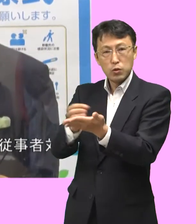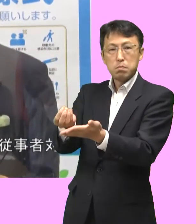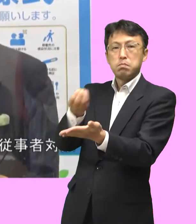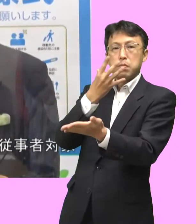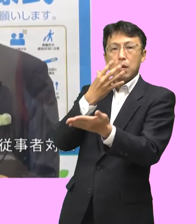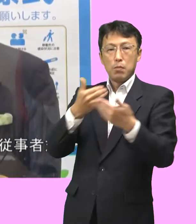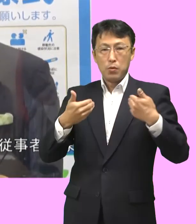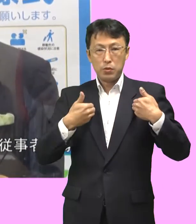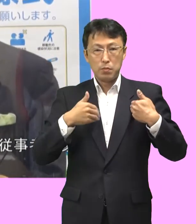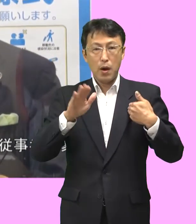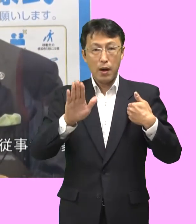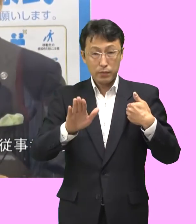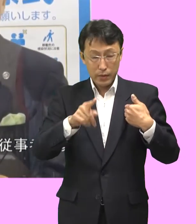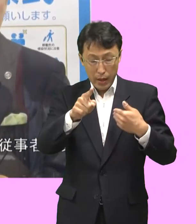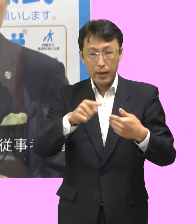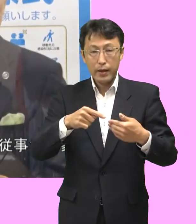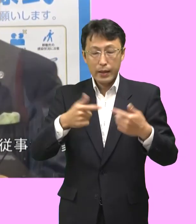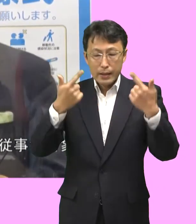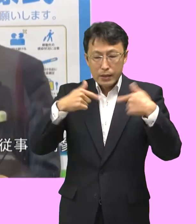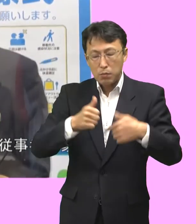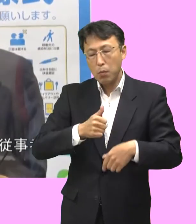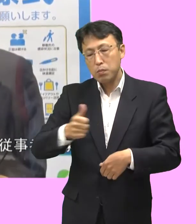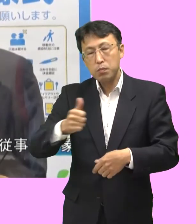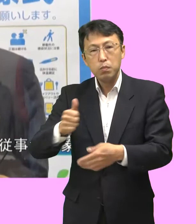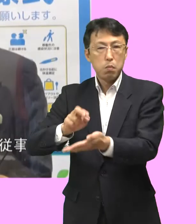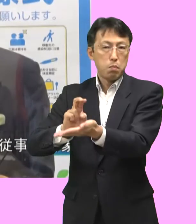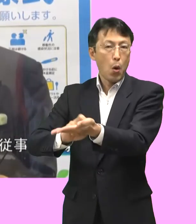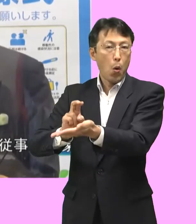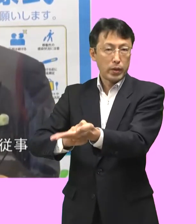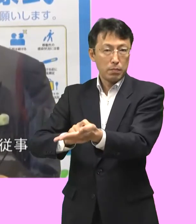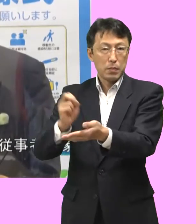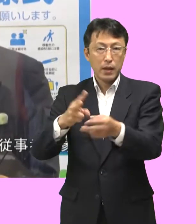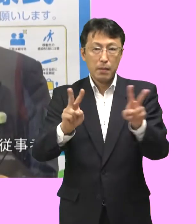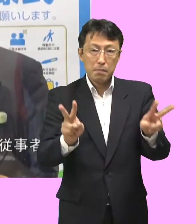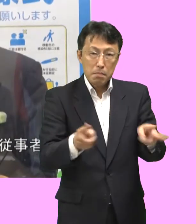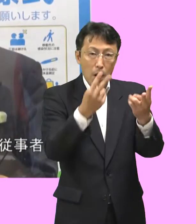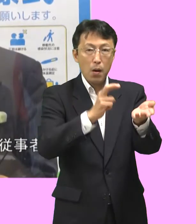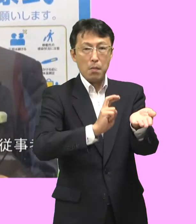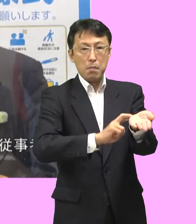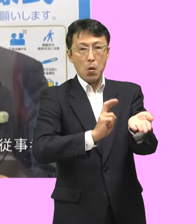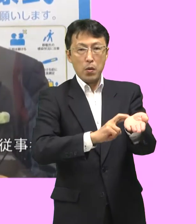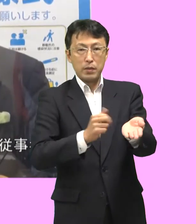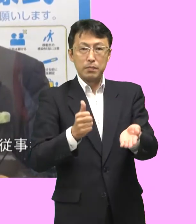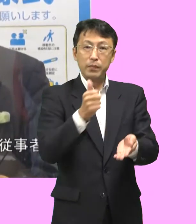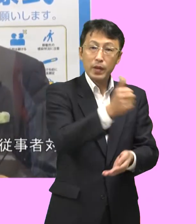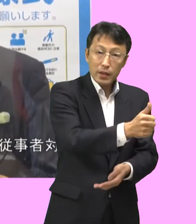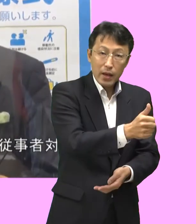かかりつけのお医者さん、あるいは別の医療機関の方に発熱がある場合は、